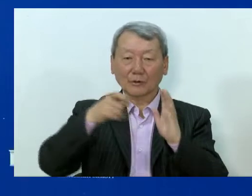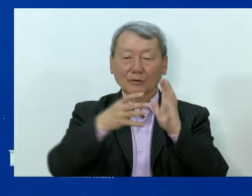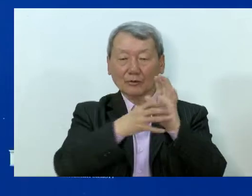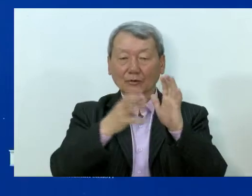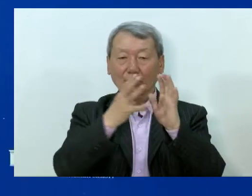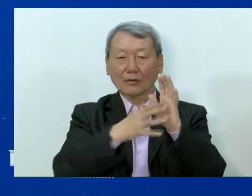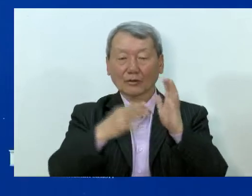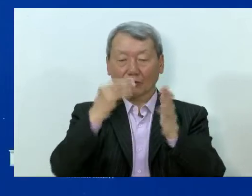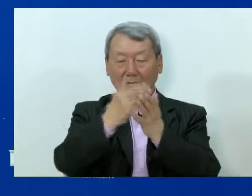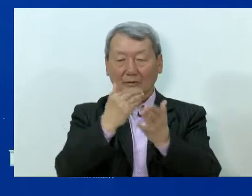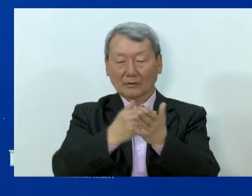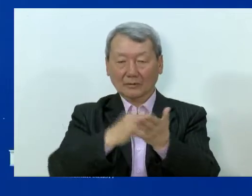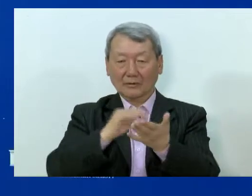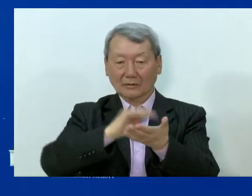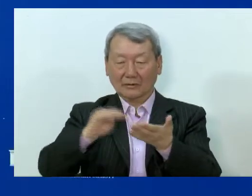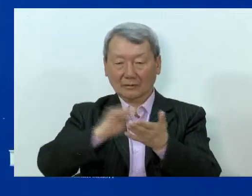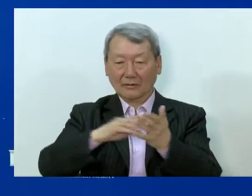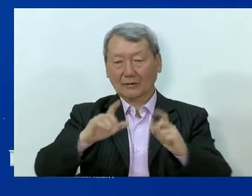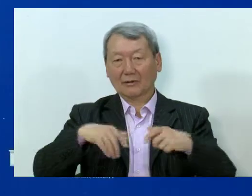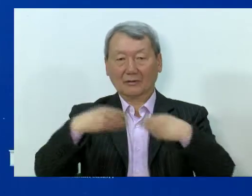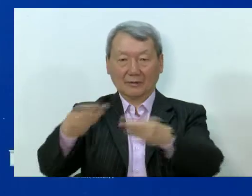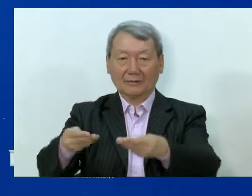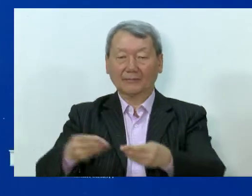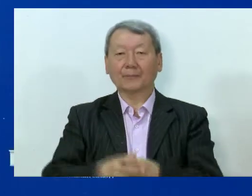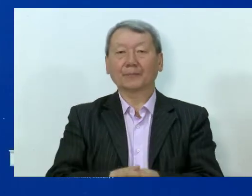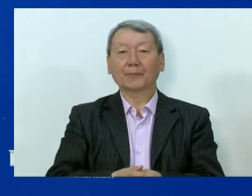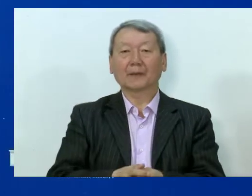фан-арты протокол пиво